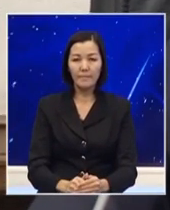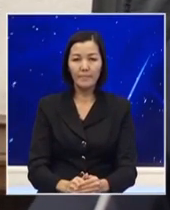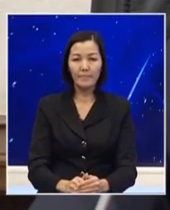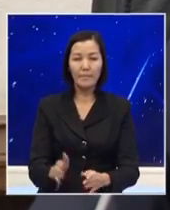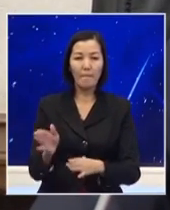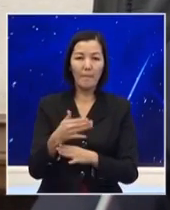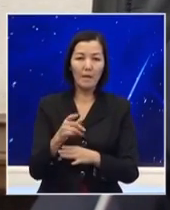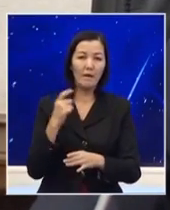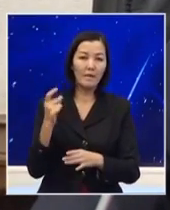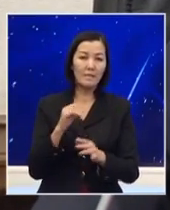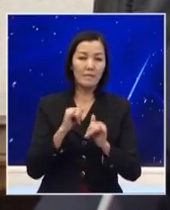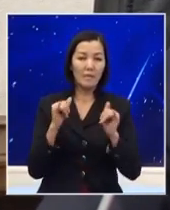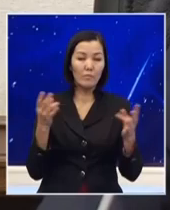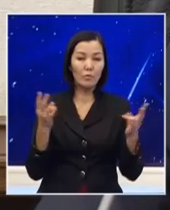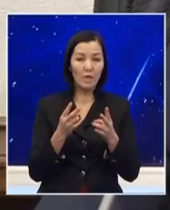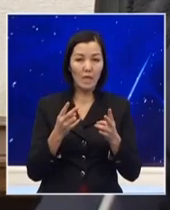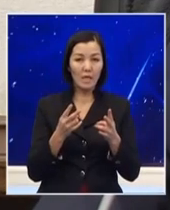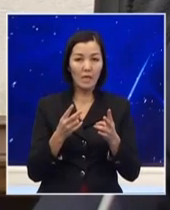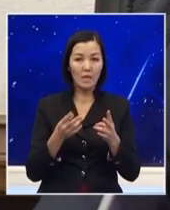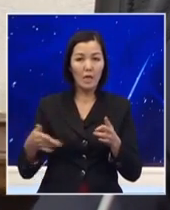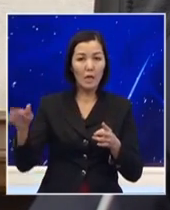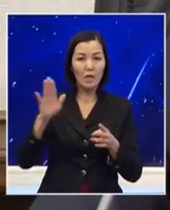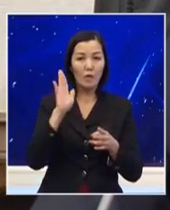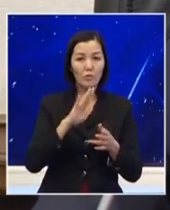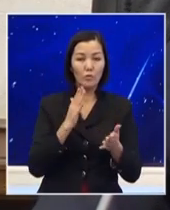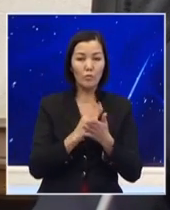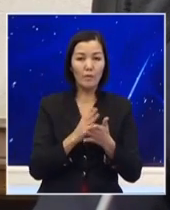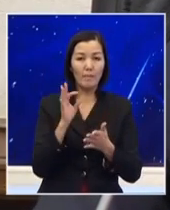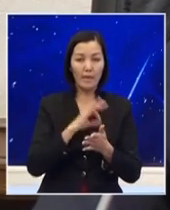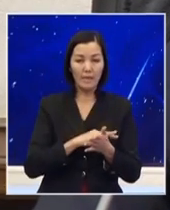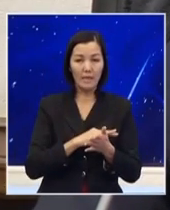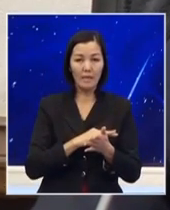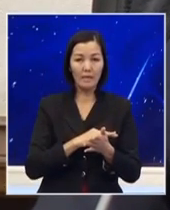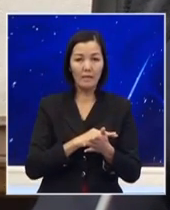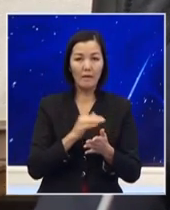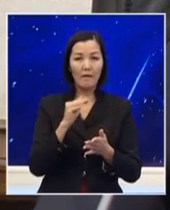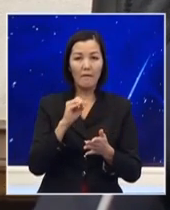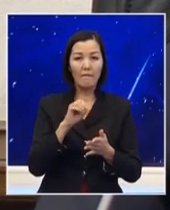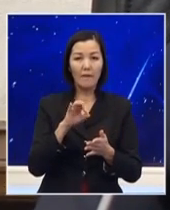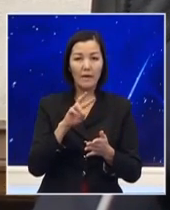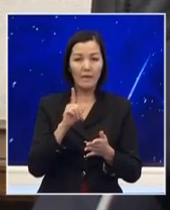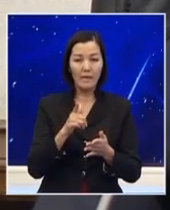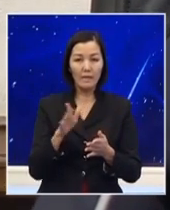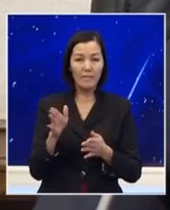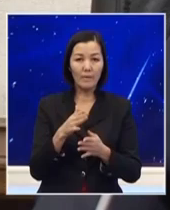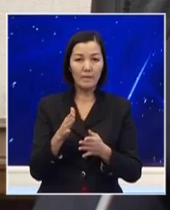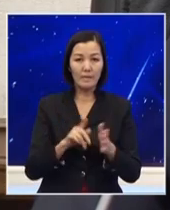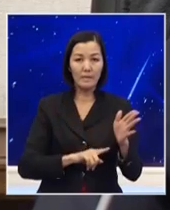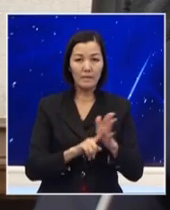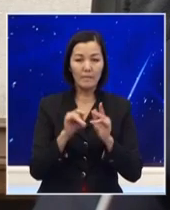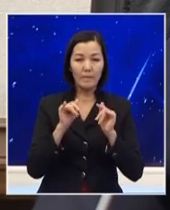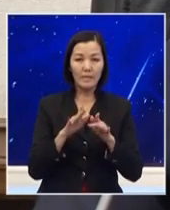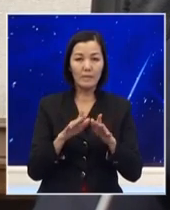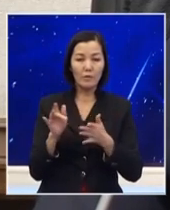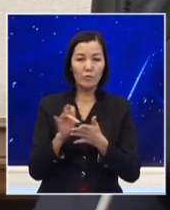Балық шаруашылығын дамыт. Текеліде тау суы бар. Пайдаланылады. Форельді шаруашылықты қолға ал. Істі бастасаң, туризм